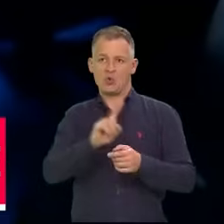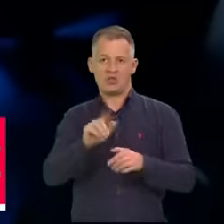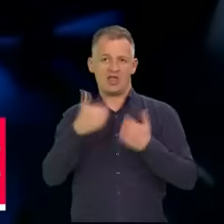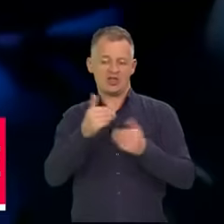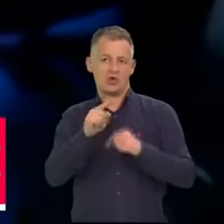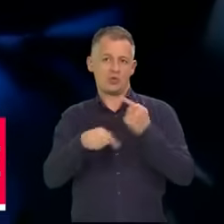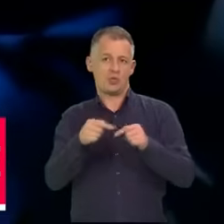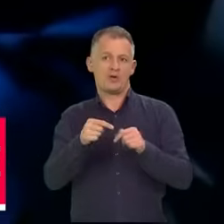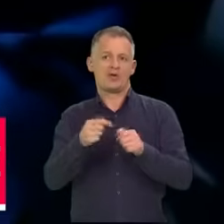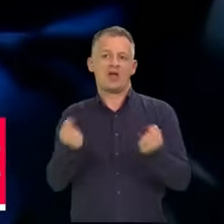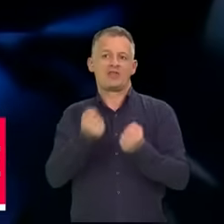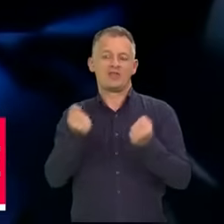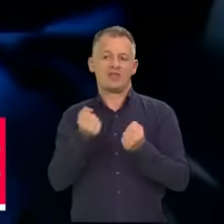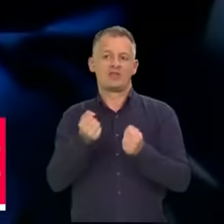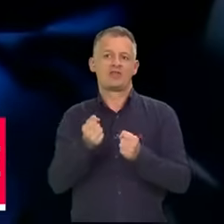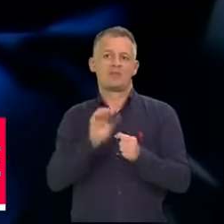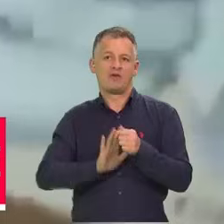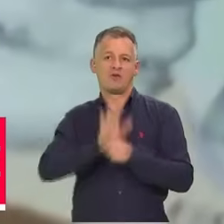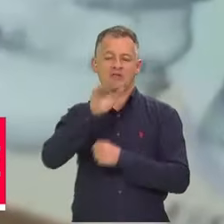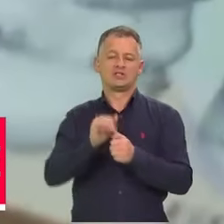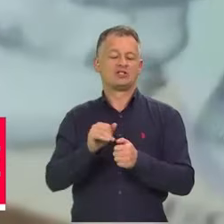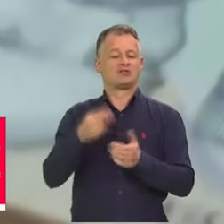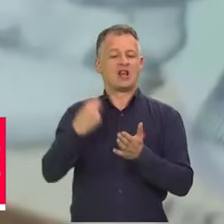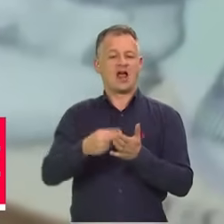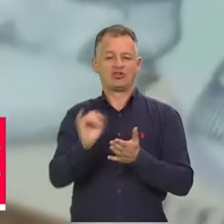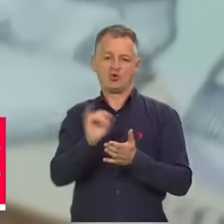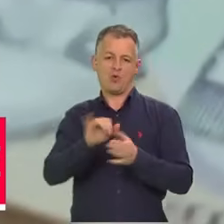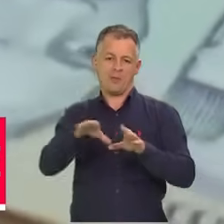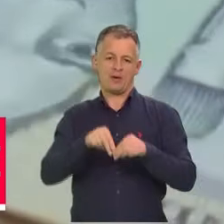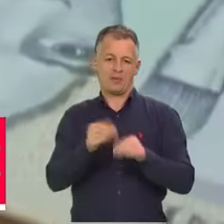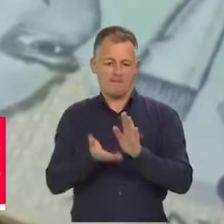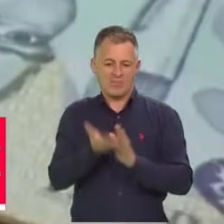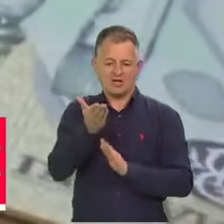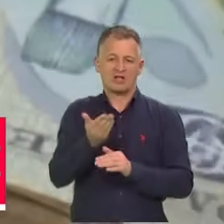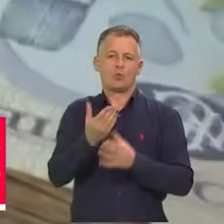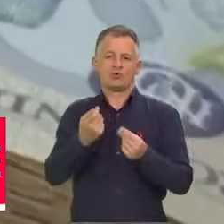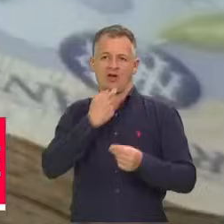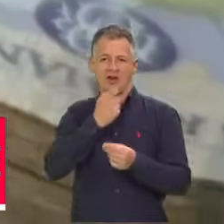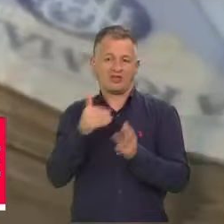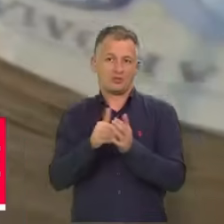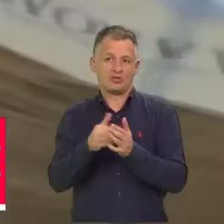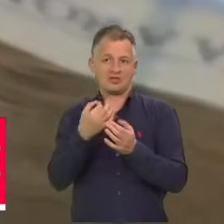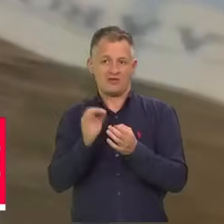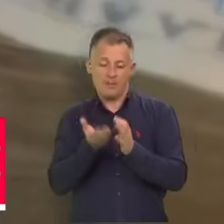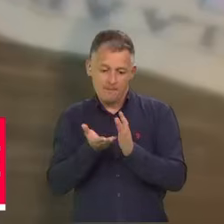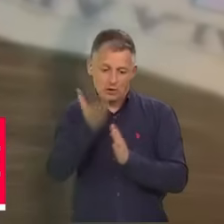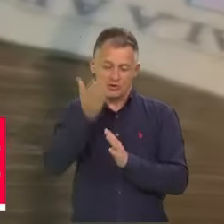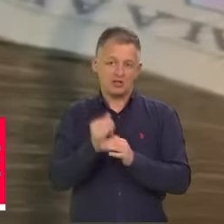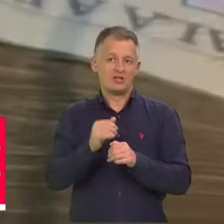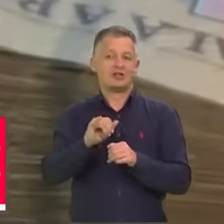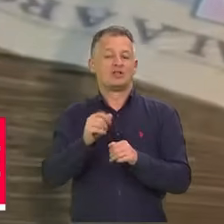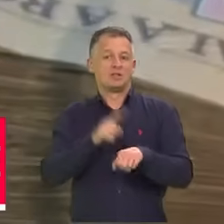de performanță. Cu toate acestea, salariile celor care nu au mai primit măriri de mai mulți ani ar trebui să fie majorate, în timp ce